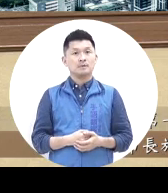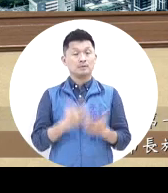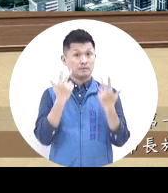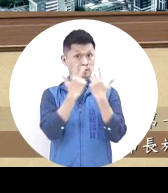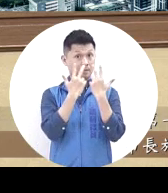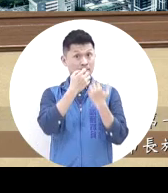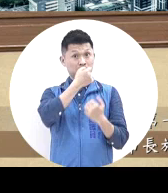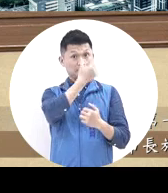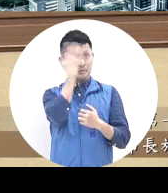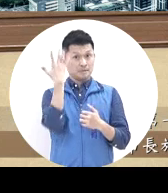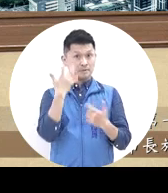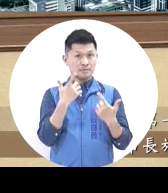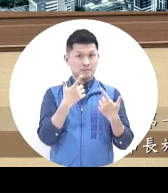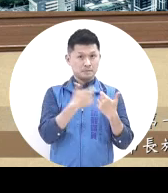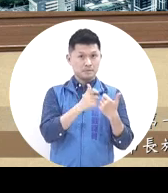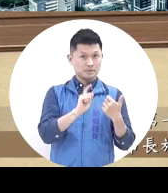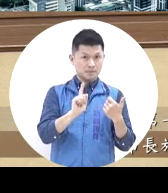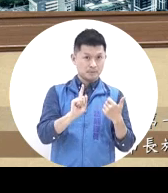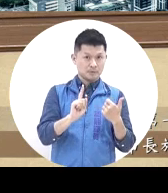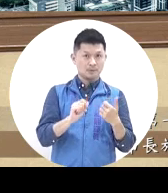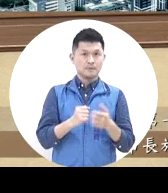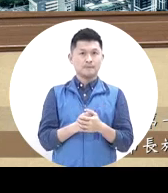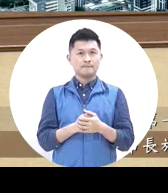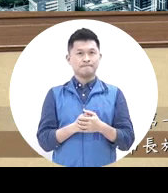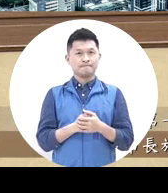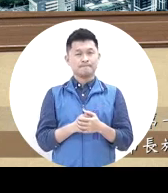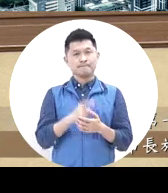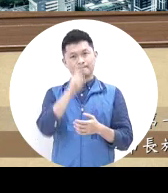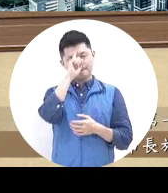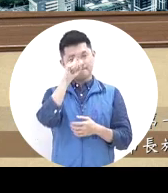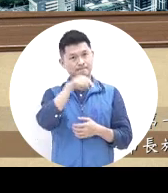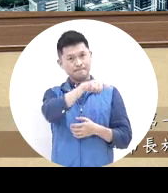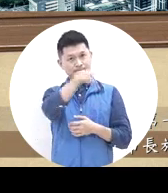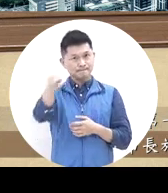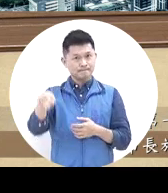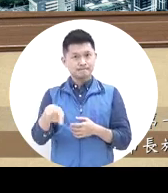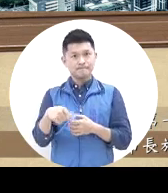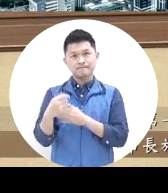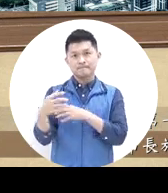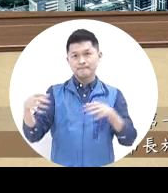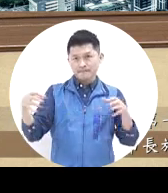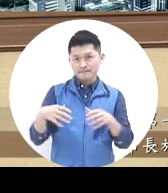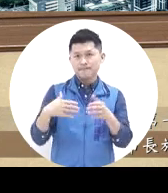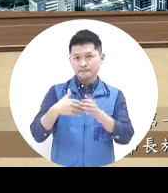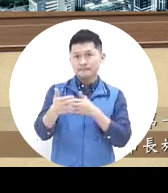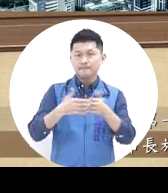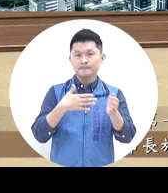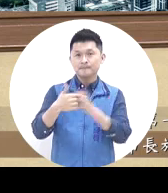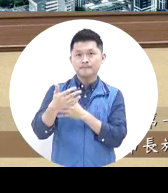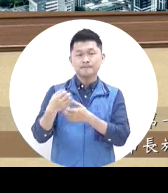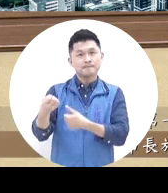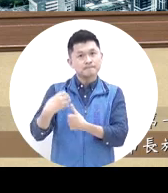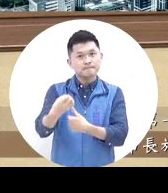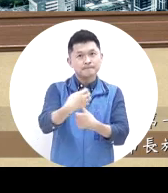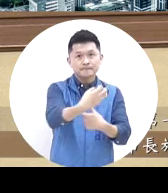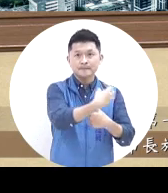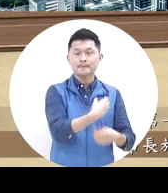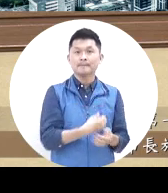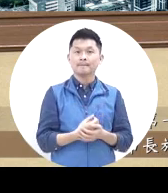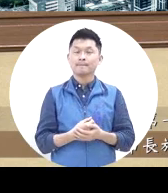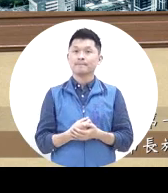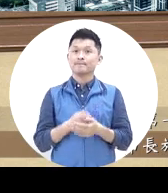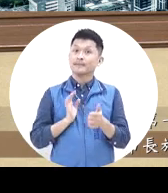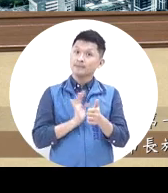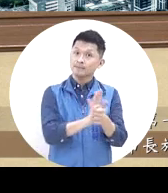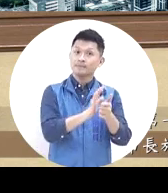青年朋友的青年政策，我希望大家都能够群策群力来提供，让新北的青年